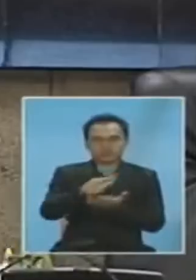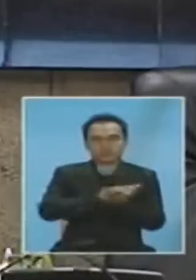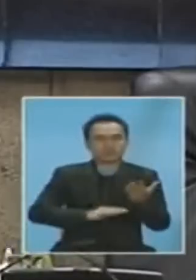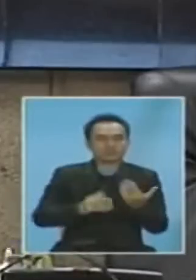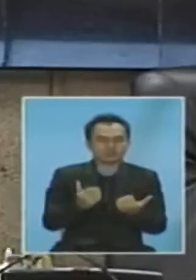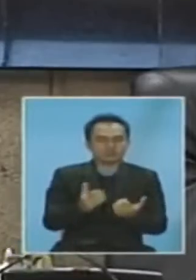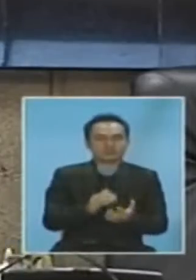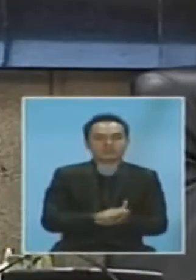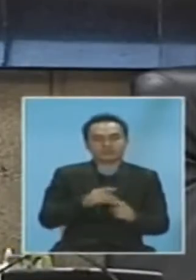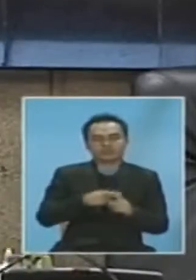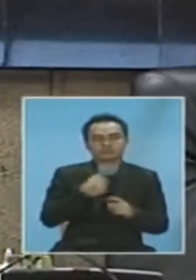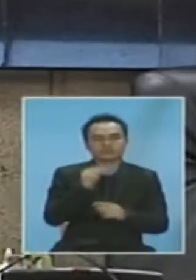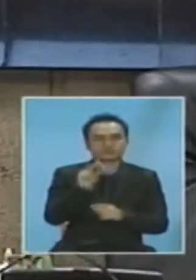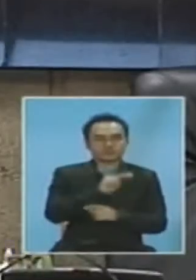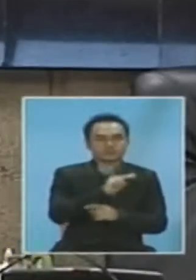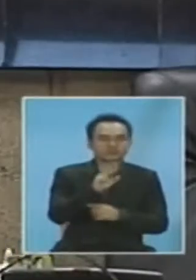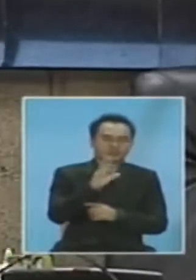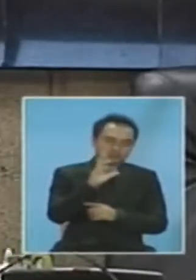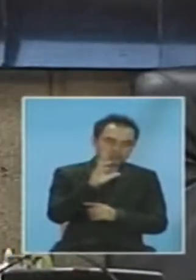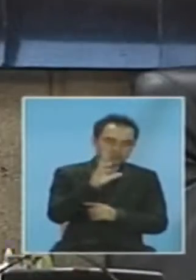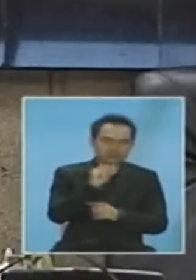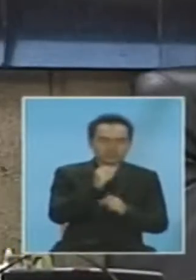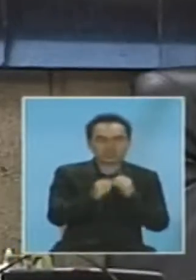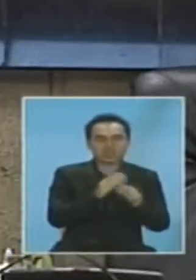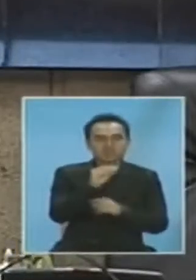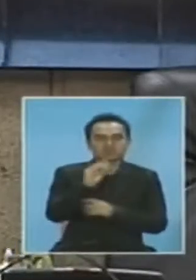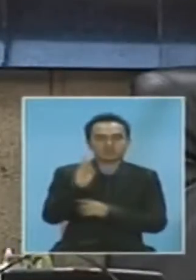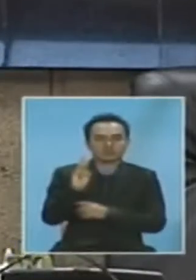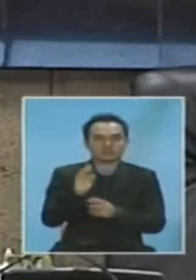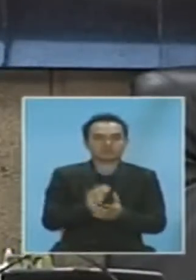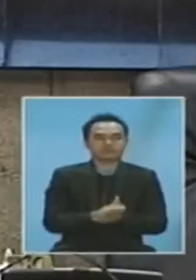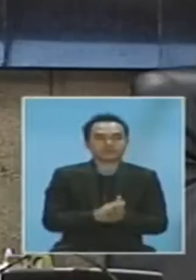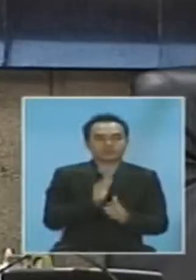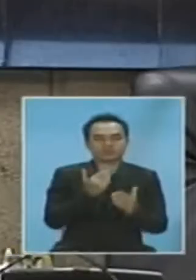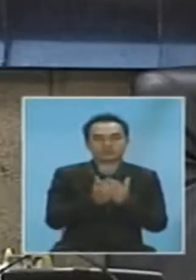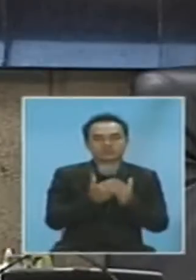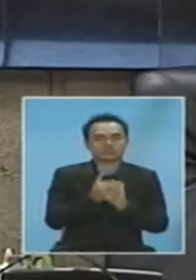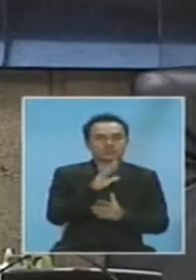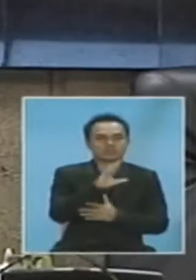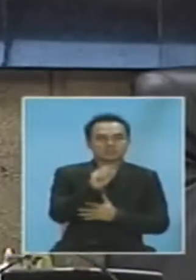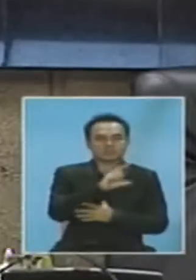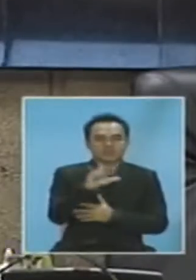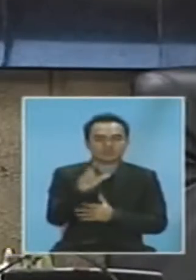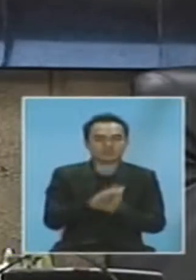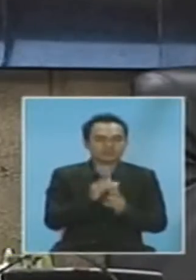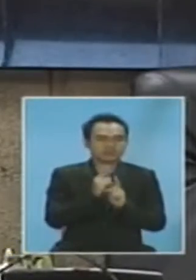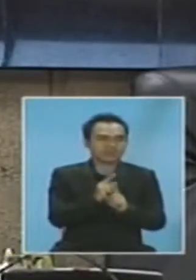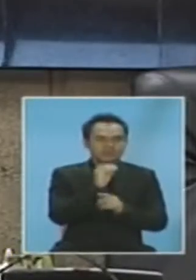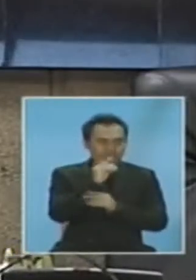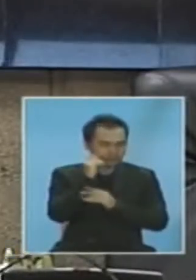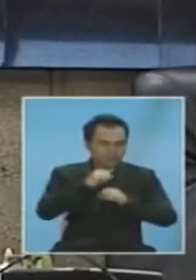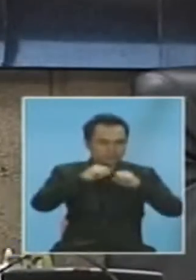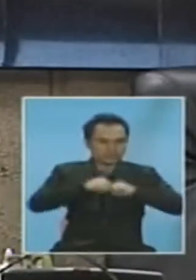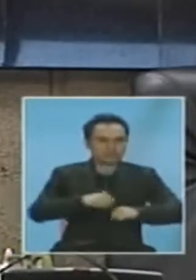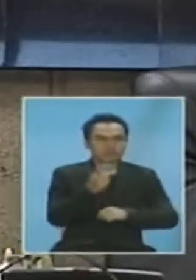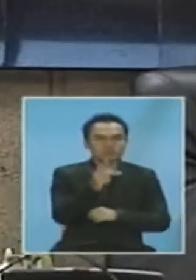ที่31ธันวาคม2556ไว้ที่ 500,000 ล้านบาทตามที่ปรากฏในมติคณะ